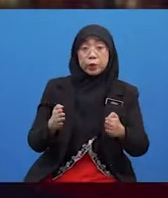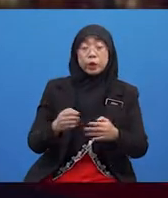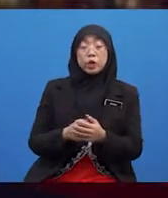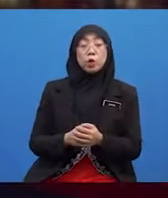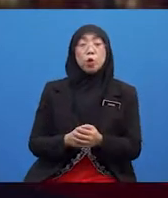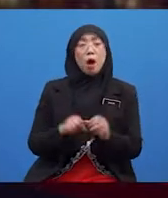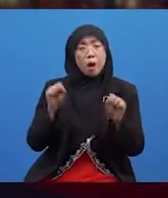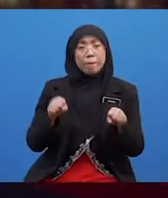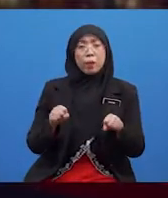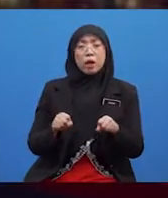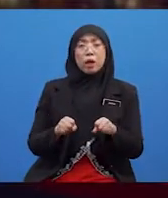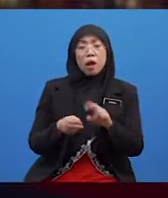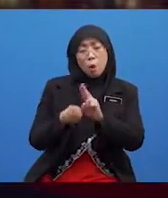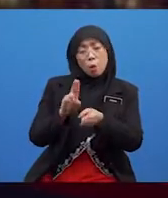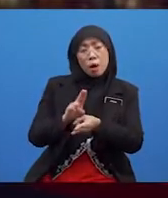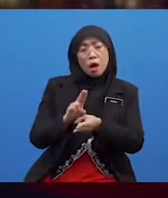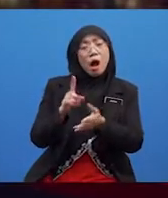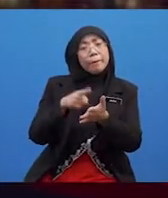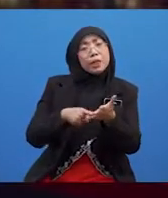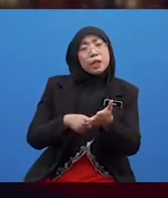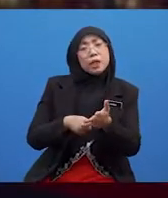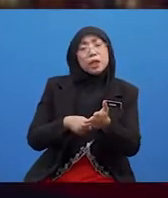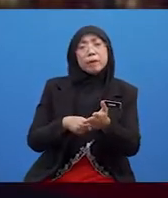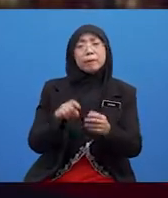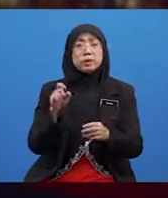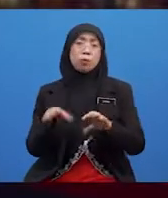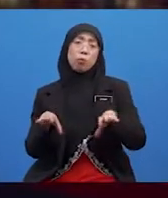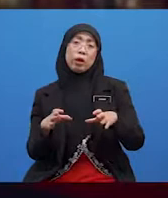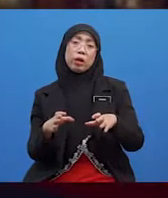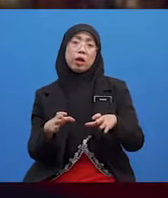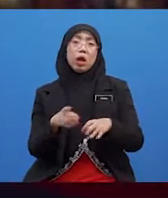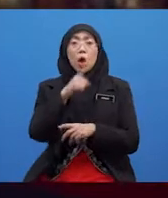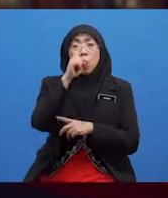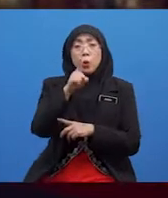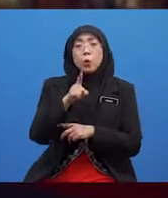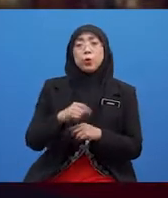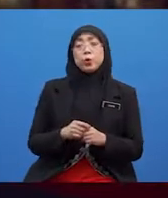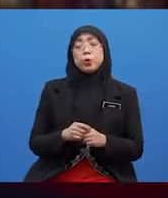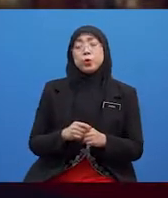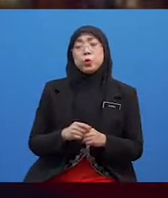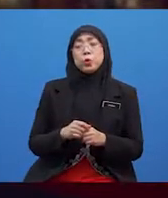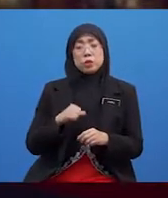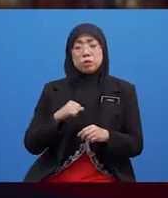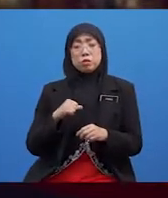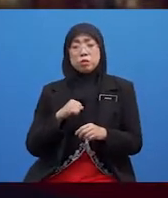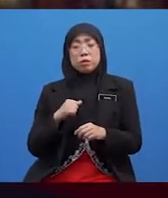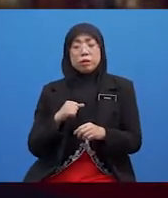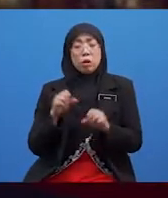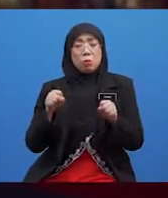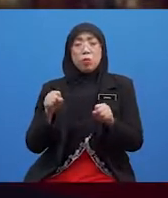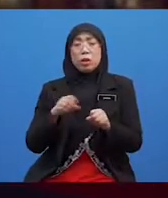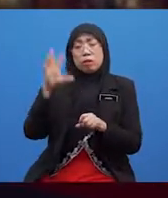individu atau atlet mengubah suai pergerakan dalam dirinya untuk melepaskan diri